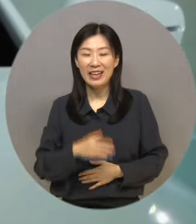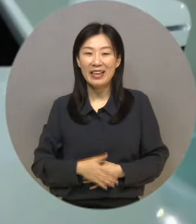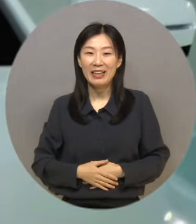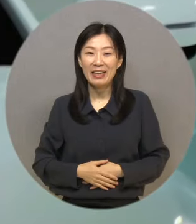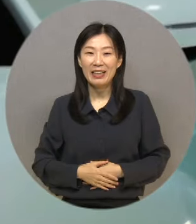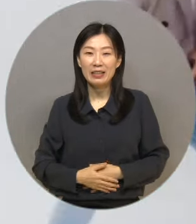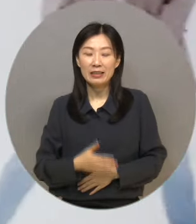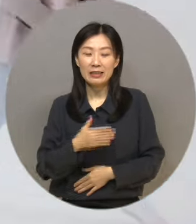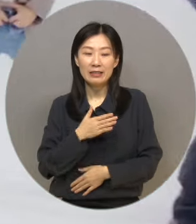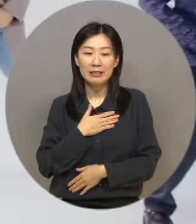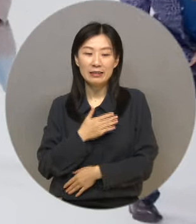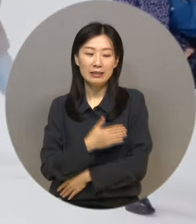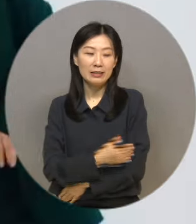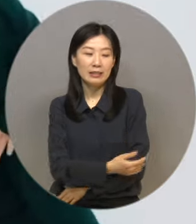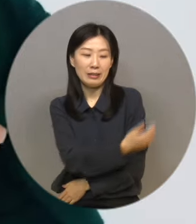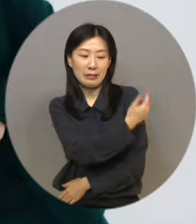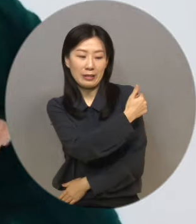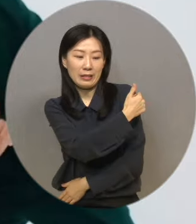슬쩍 기대도 돼